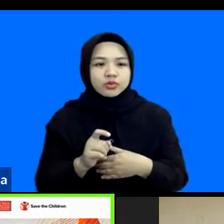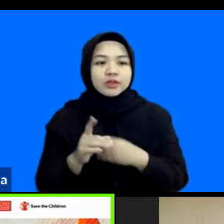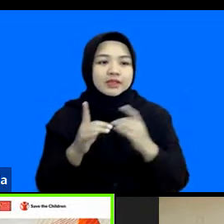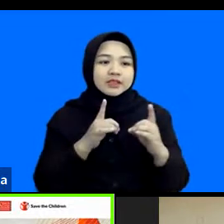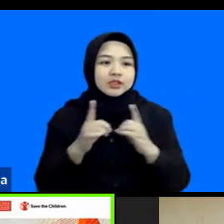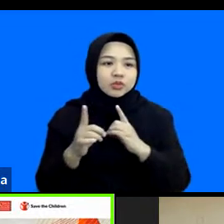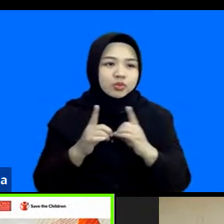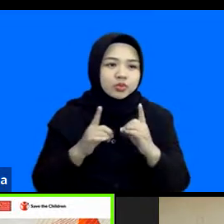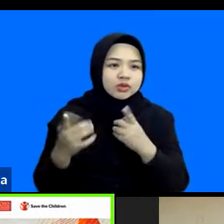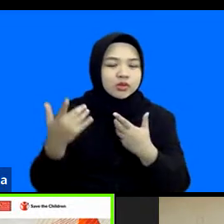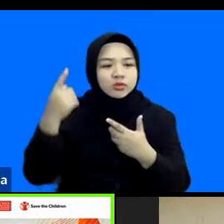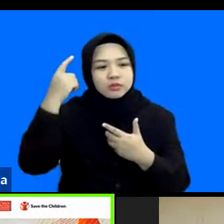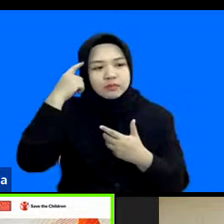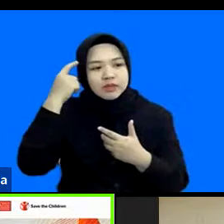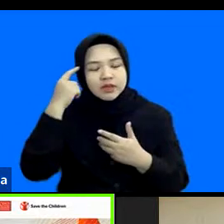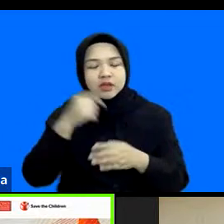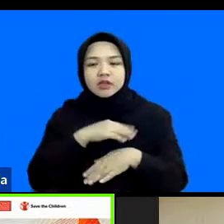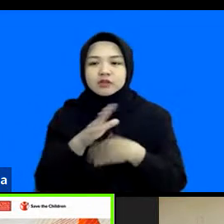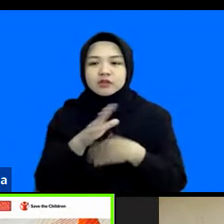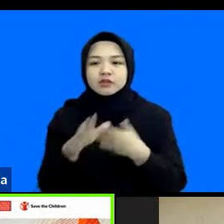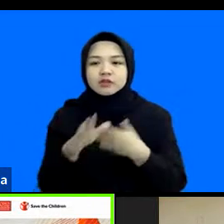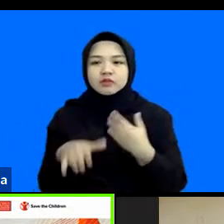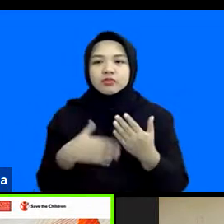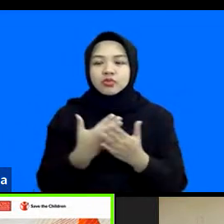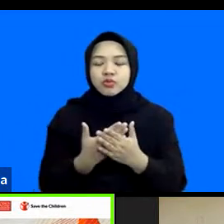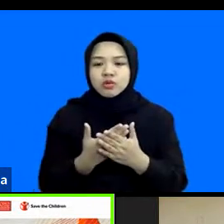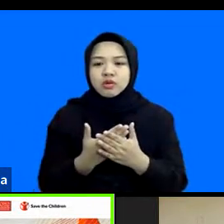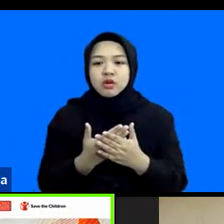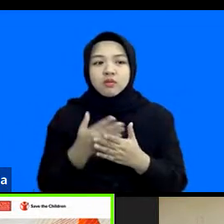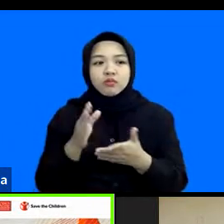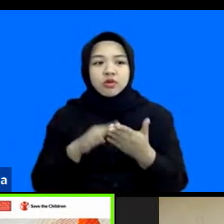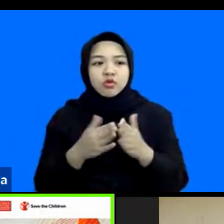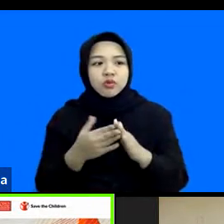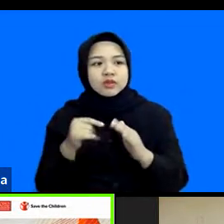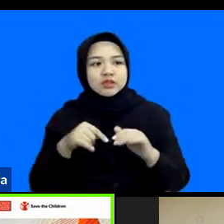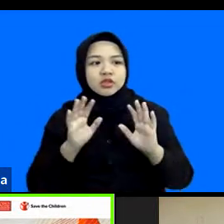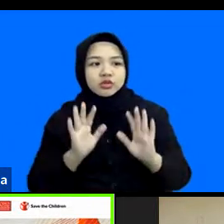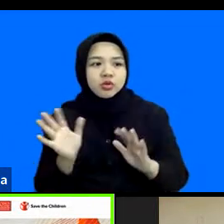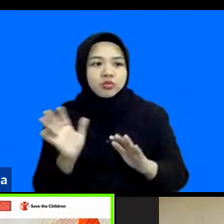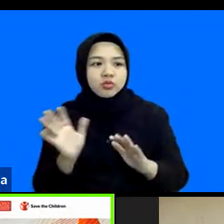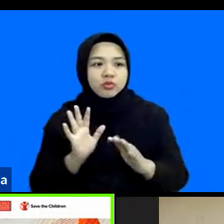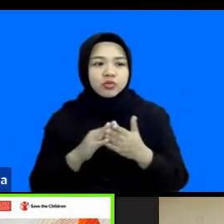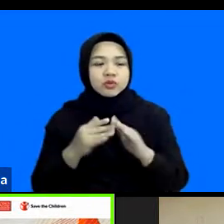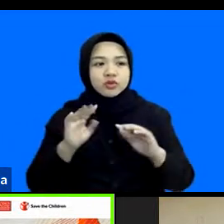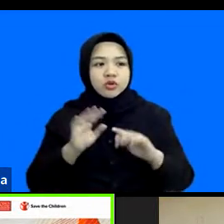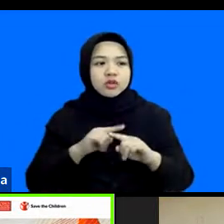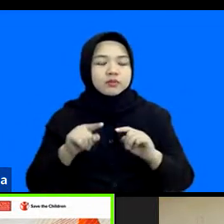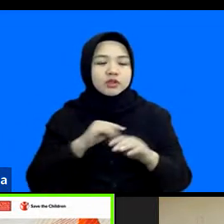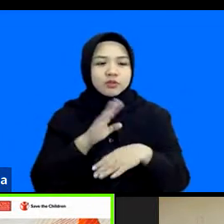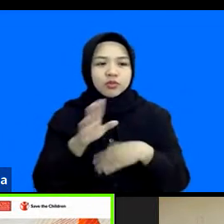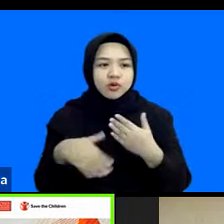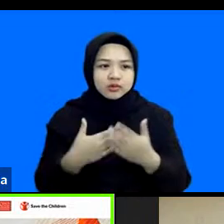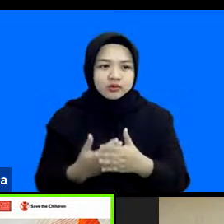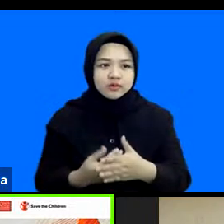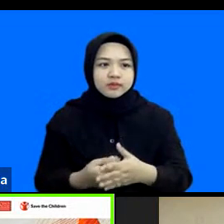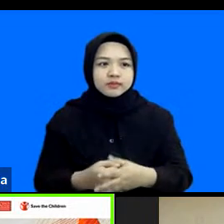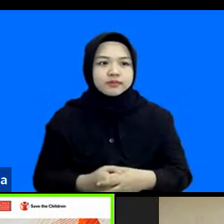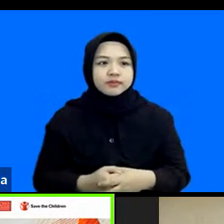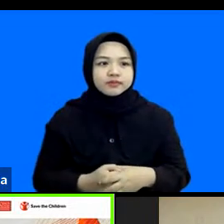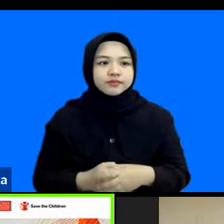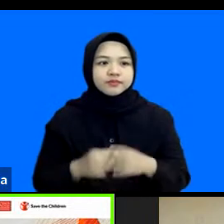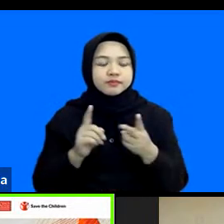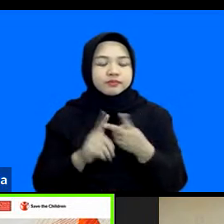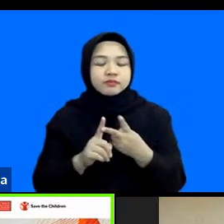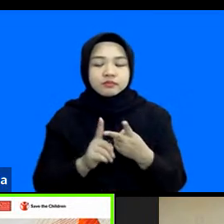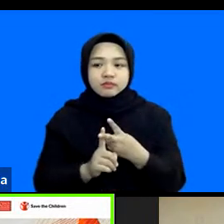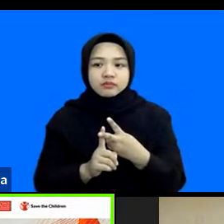diskusi pemikiran dari semua, bukan bukan komunitas ini saja, bukan komunitas ini saja, tapi semuanya gitu ya. Nah, terus keduanya